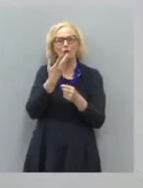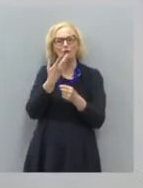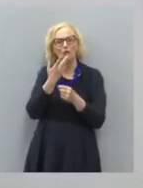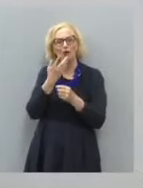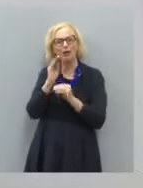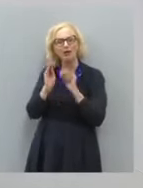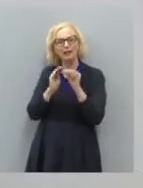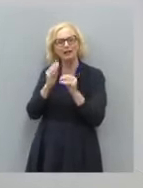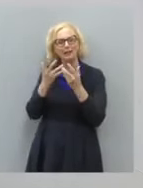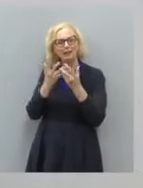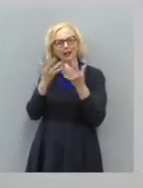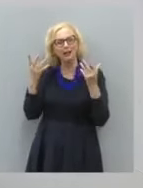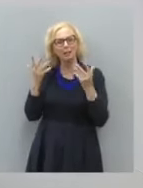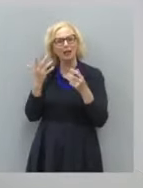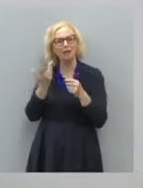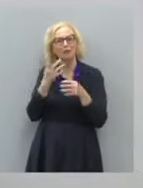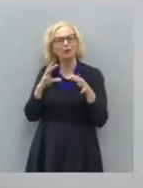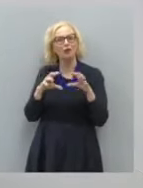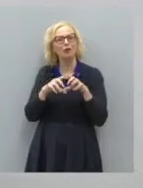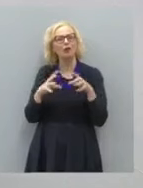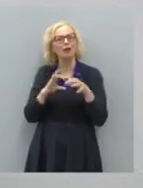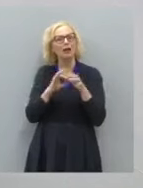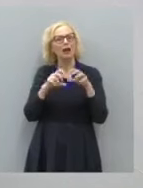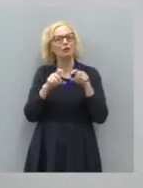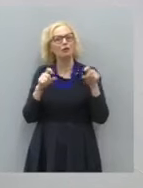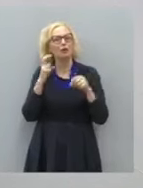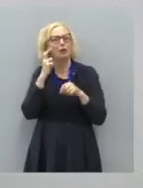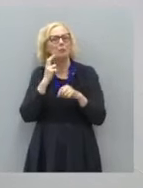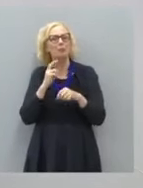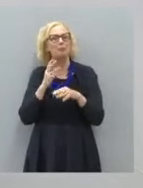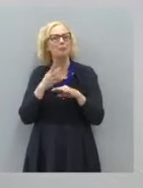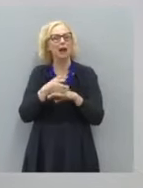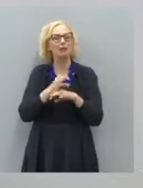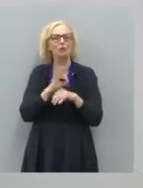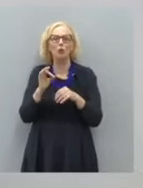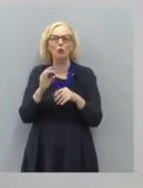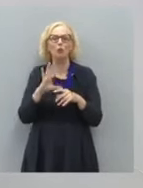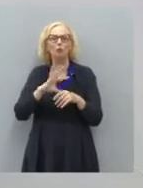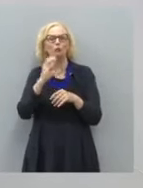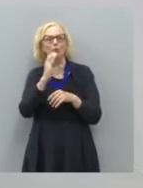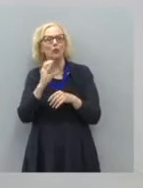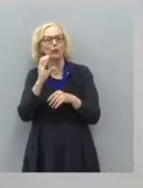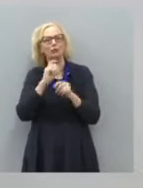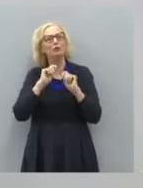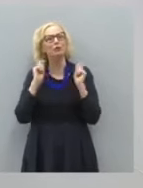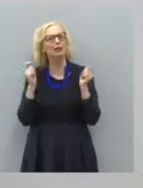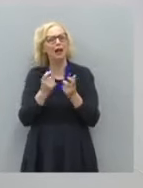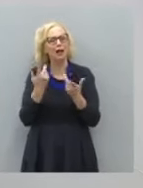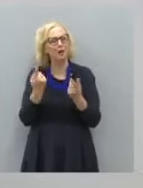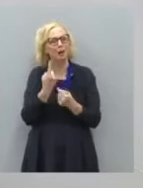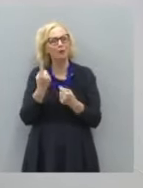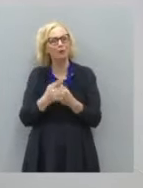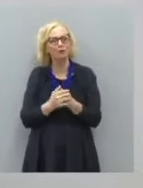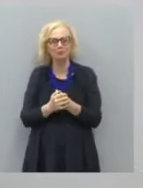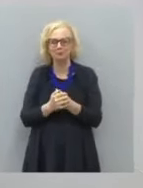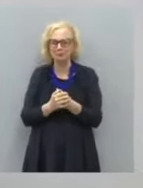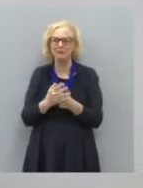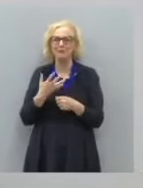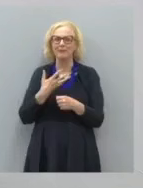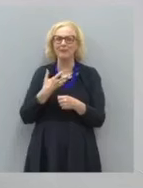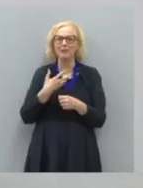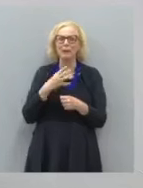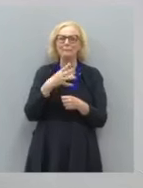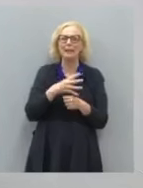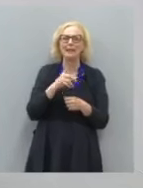sui temi rimpasto del turismo in generale c'è qualcuno che deve fare domande prego matteo lunelli e adige